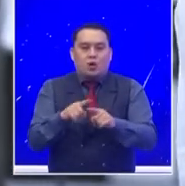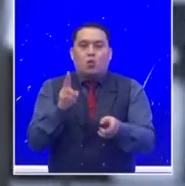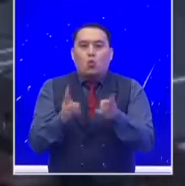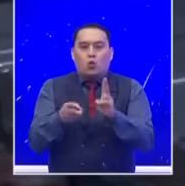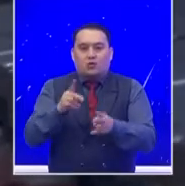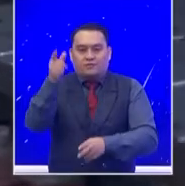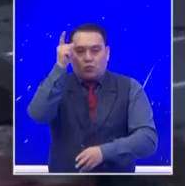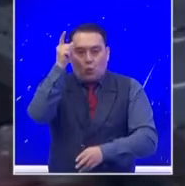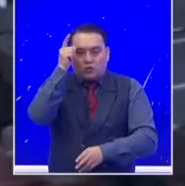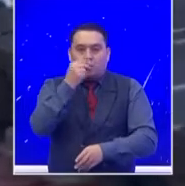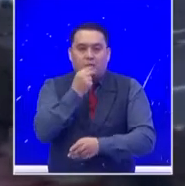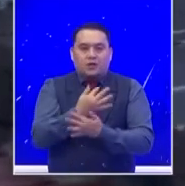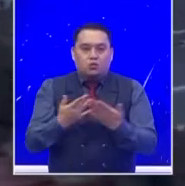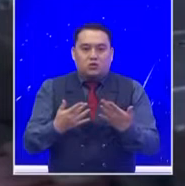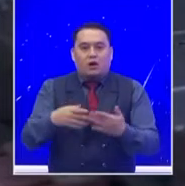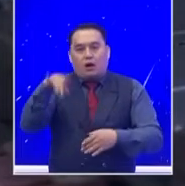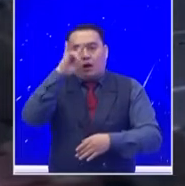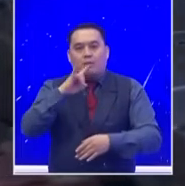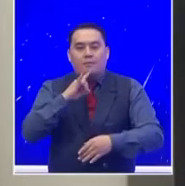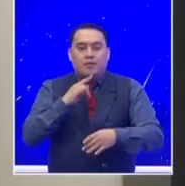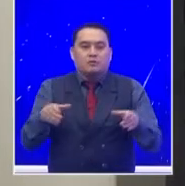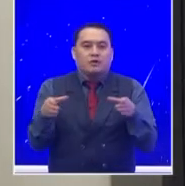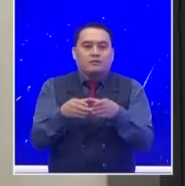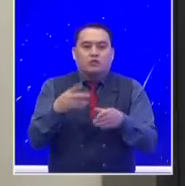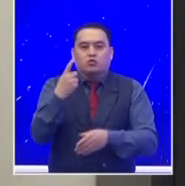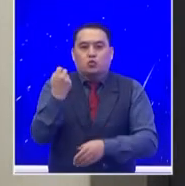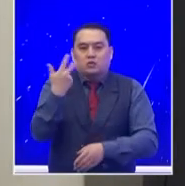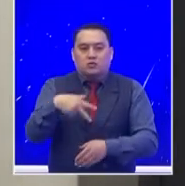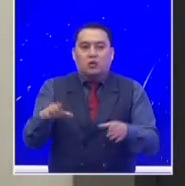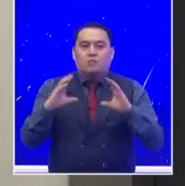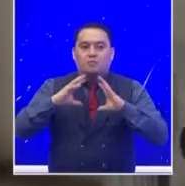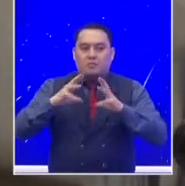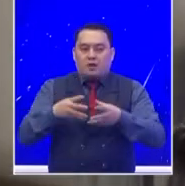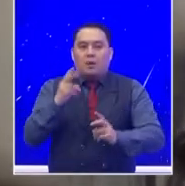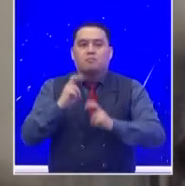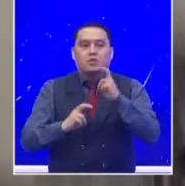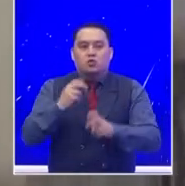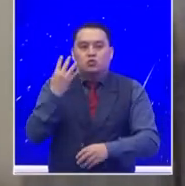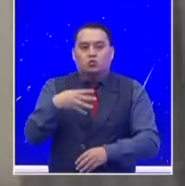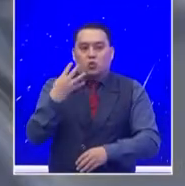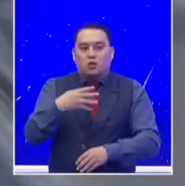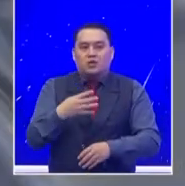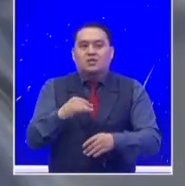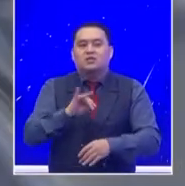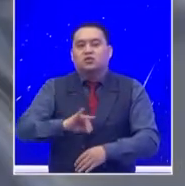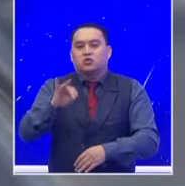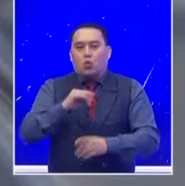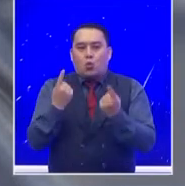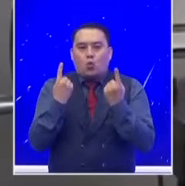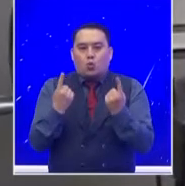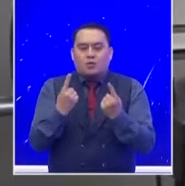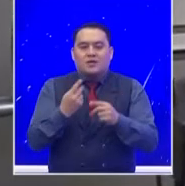в Турции. Продукция компании реализуется в 130 странах мира. Предприятие с более 40-летней историей сегодня является